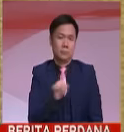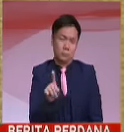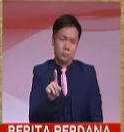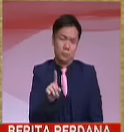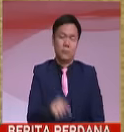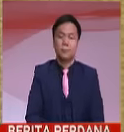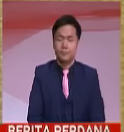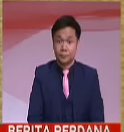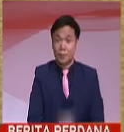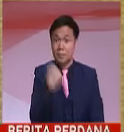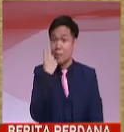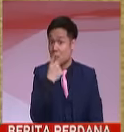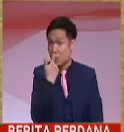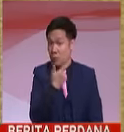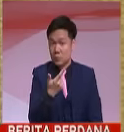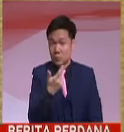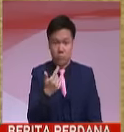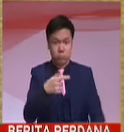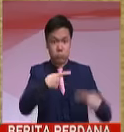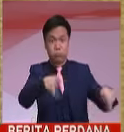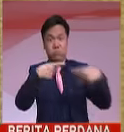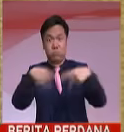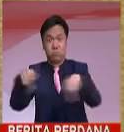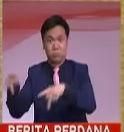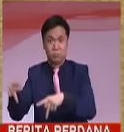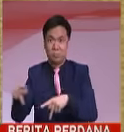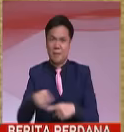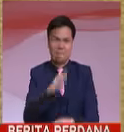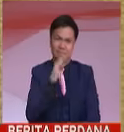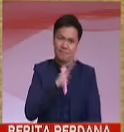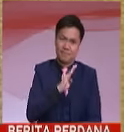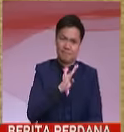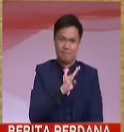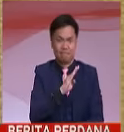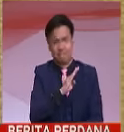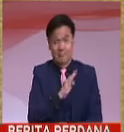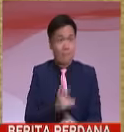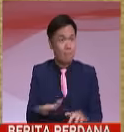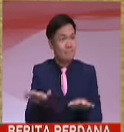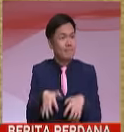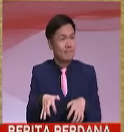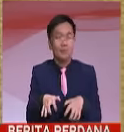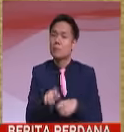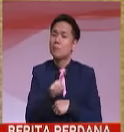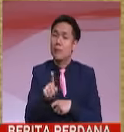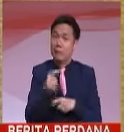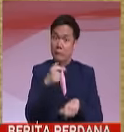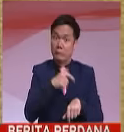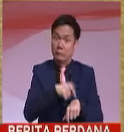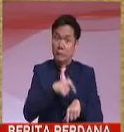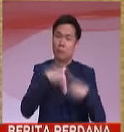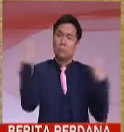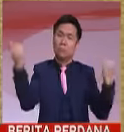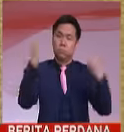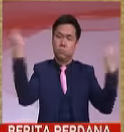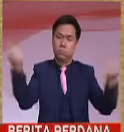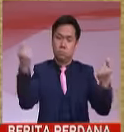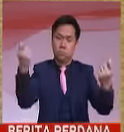oleh diagram Niaga yang tidak beretika semasa musim perayaan